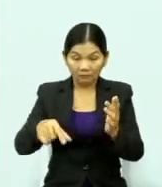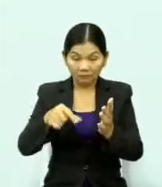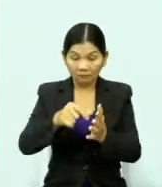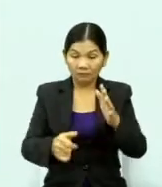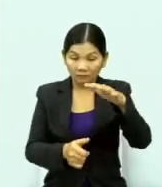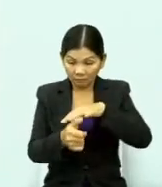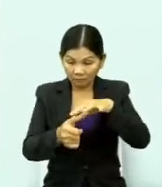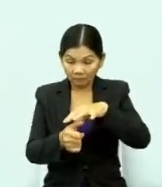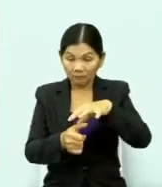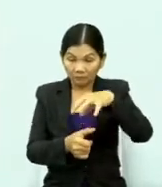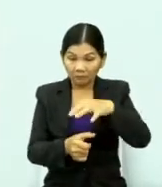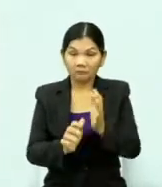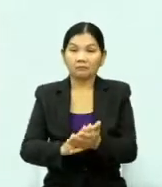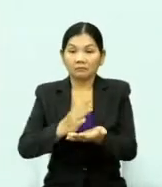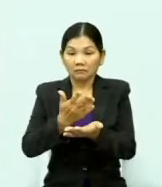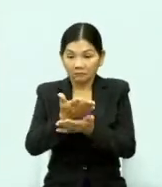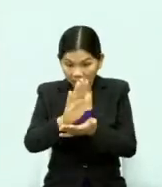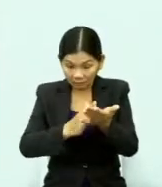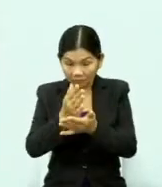mì.